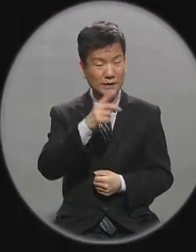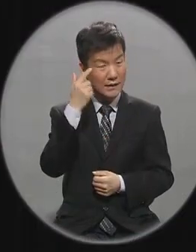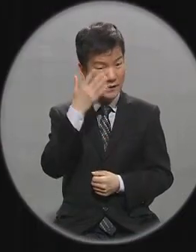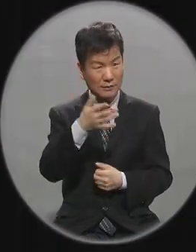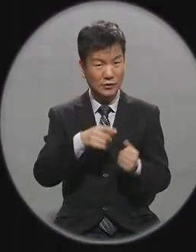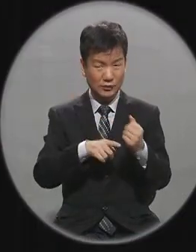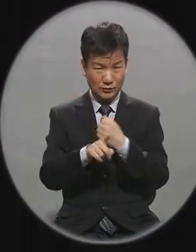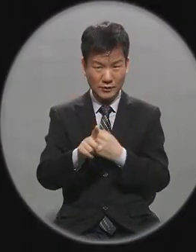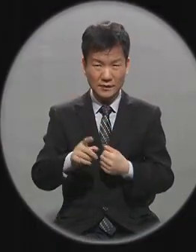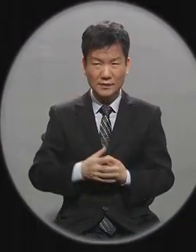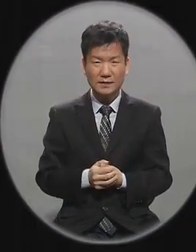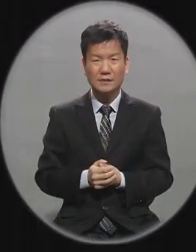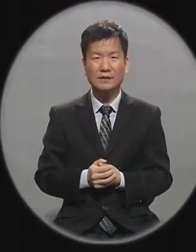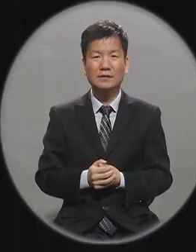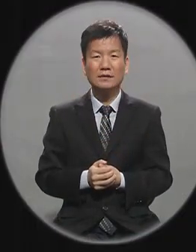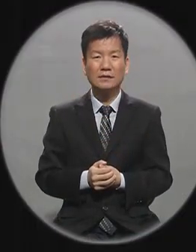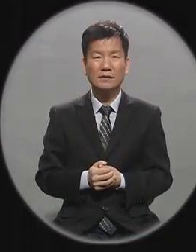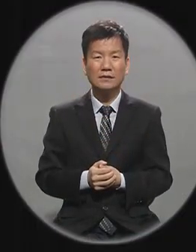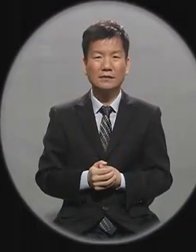질문드린 이유는요.